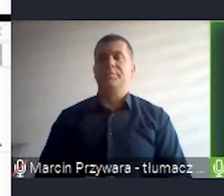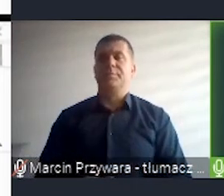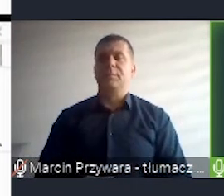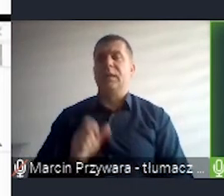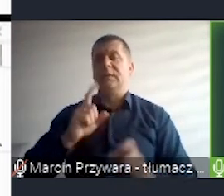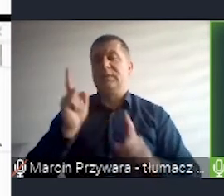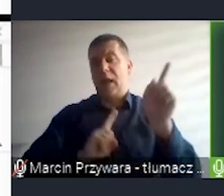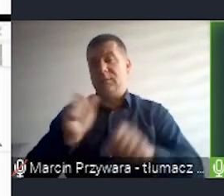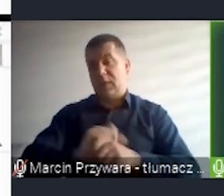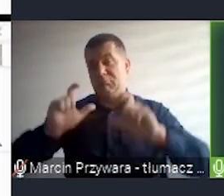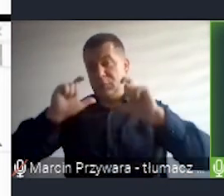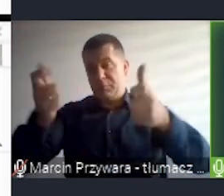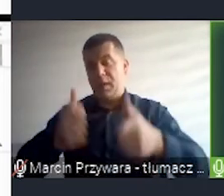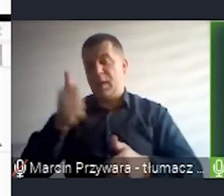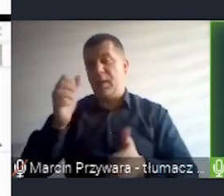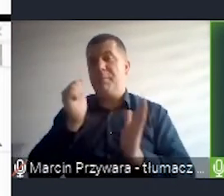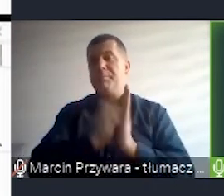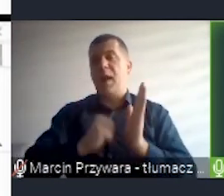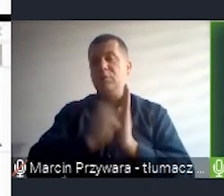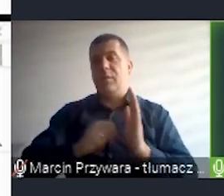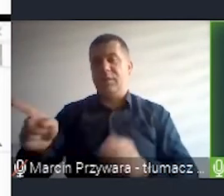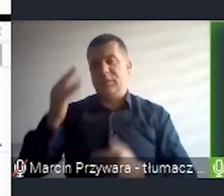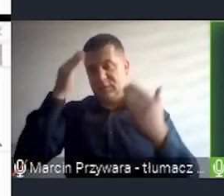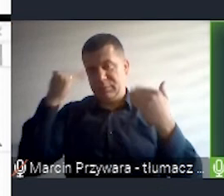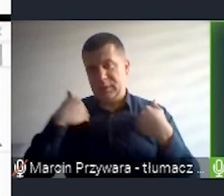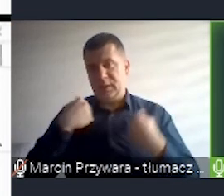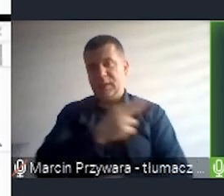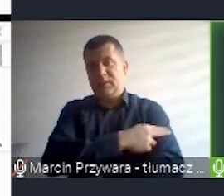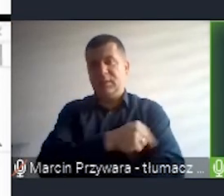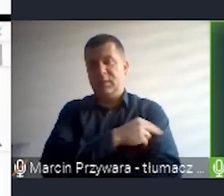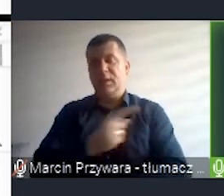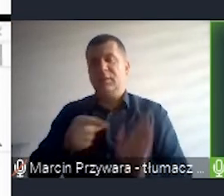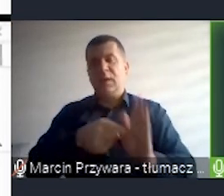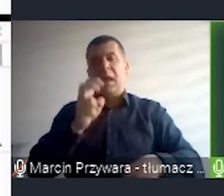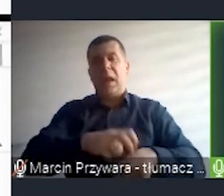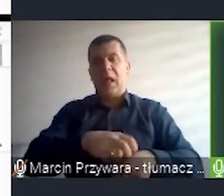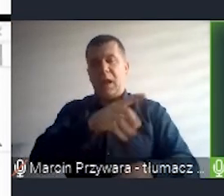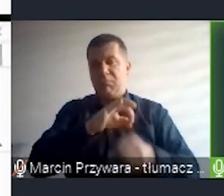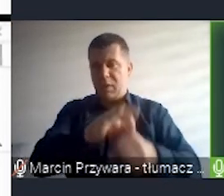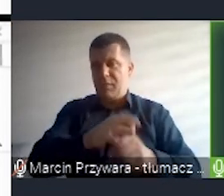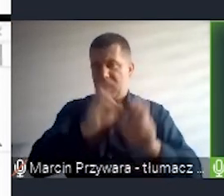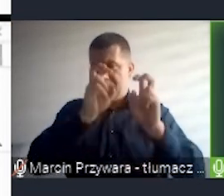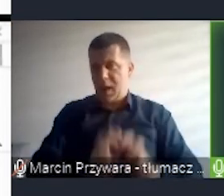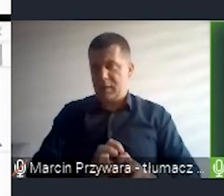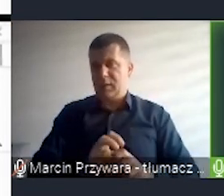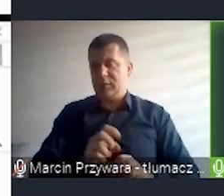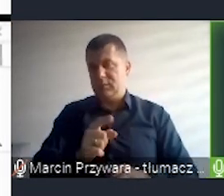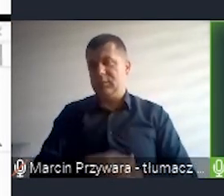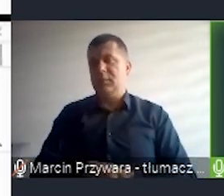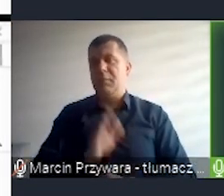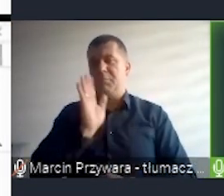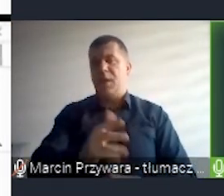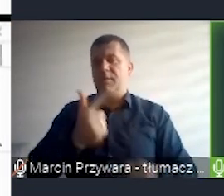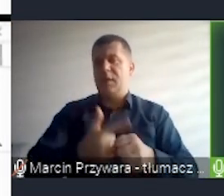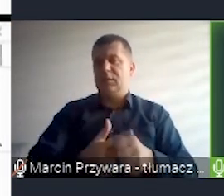zdarzają się takie przypadki, jak w jednym z mazowieckich szpitali, gdzie wskazano, że lekarz prowadzący badania profilaktyczne ma